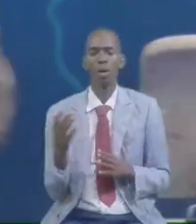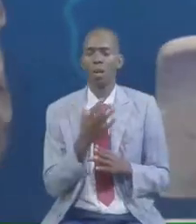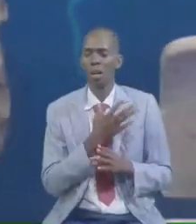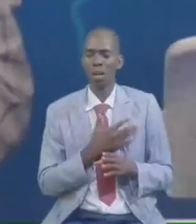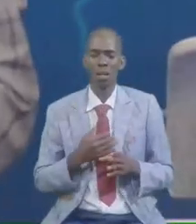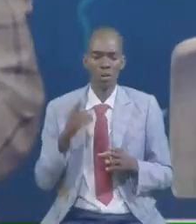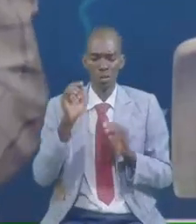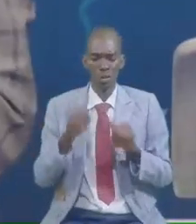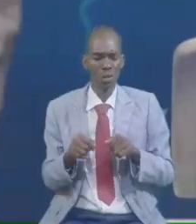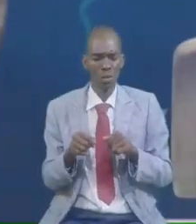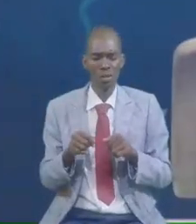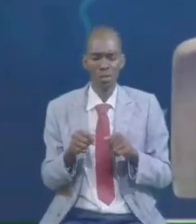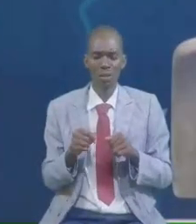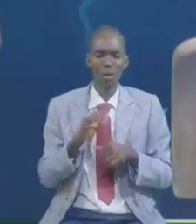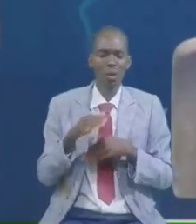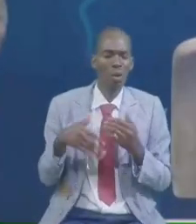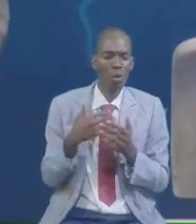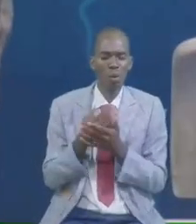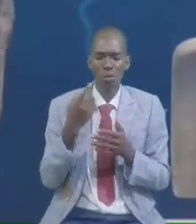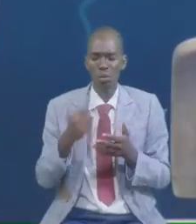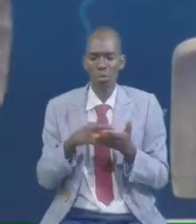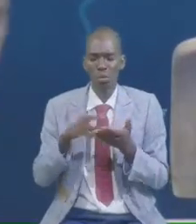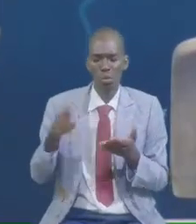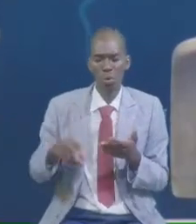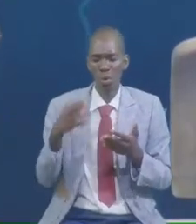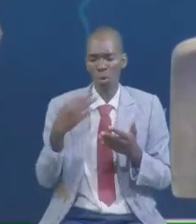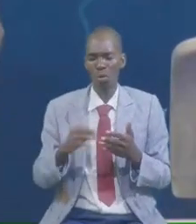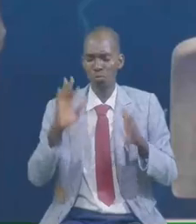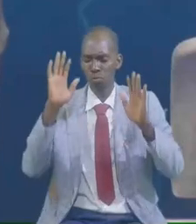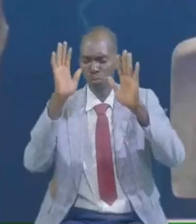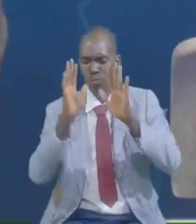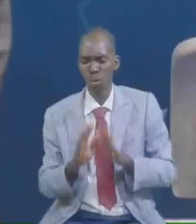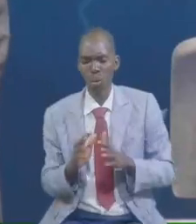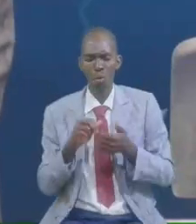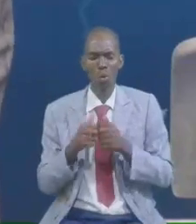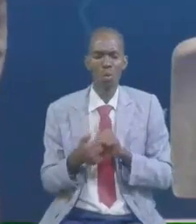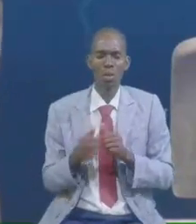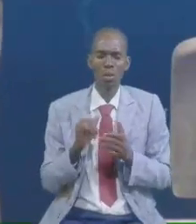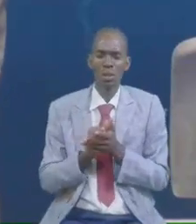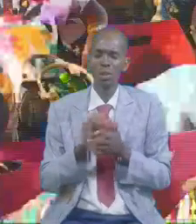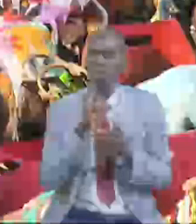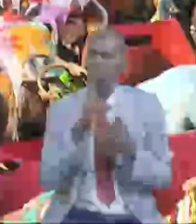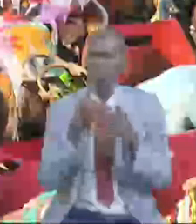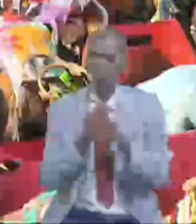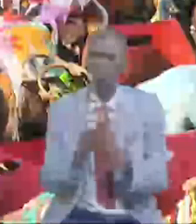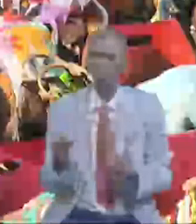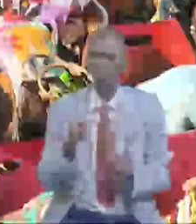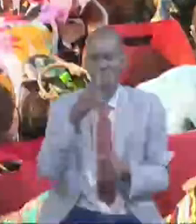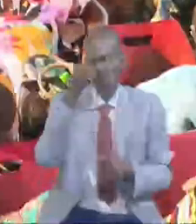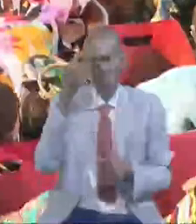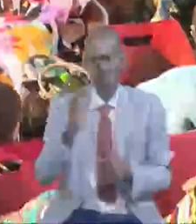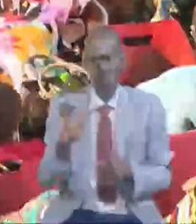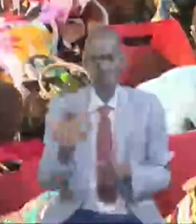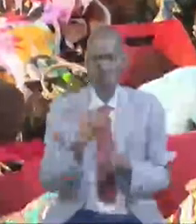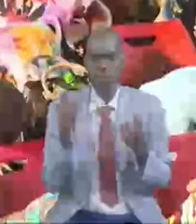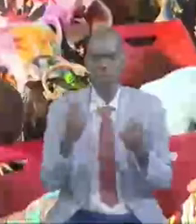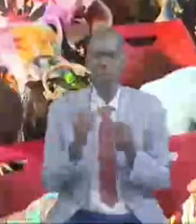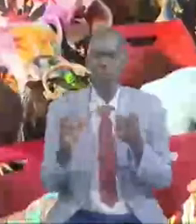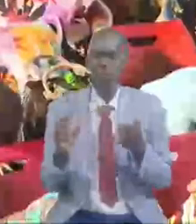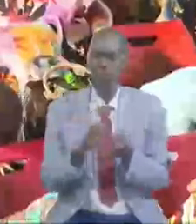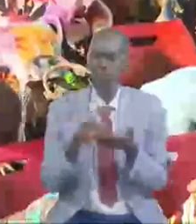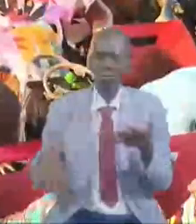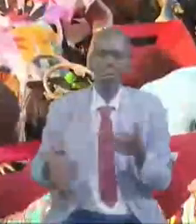les malédictions de leur vie et les troubles qui les suivaient à cause de leur péché. Efface-les au